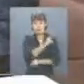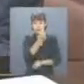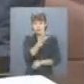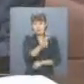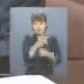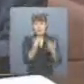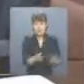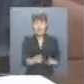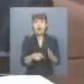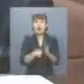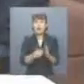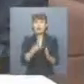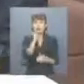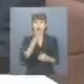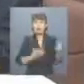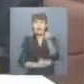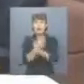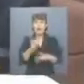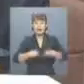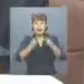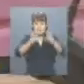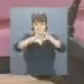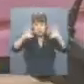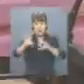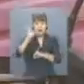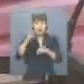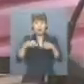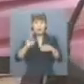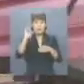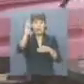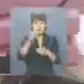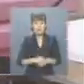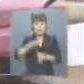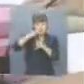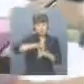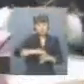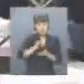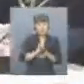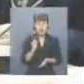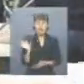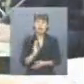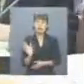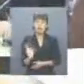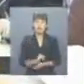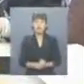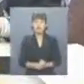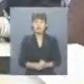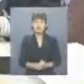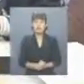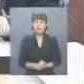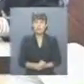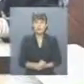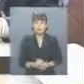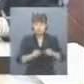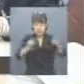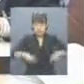ลเพื่อเปิดโอกาสให้รัฐบาลนั้นเลือกบอร์ดชุดใหม่และยืนยันว่าไม่ได้ถูกกดดันให้ลาออกแต่อย่างใดสำหรับสัญญาโครงการโทรศัพท์เค